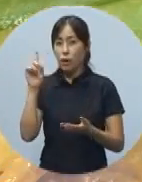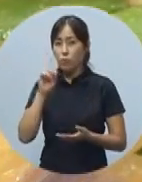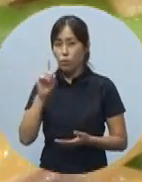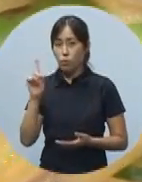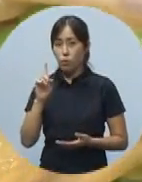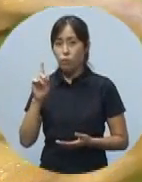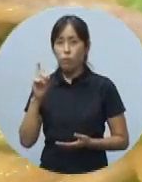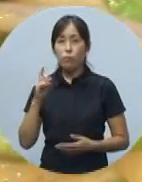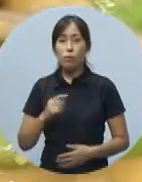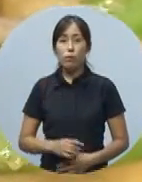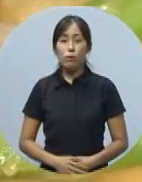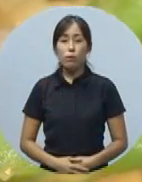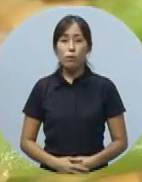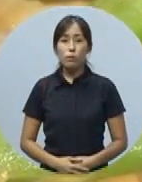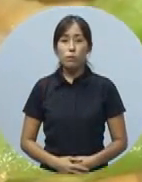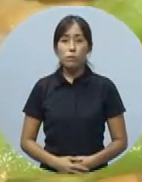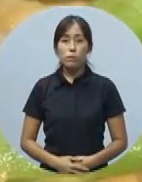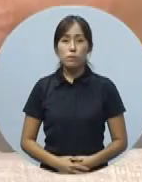か。